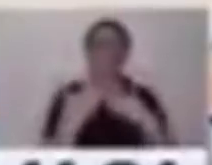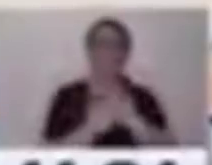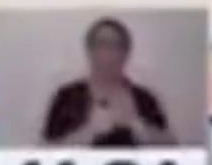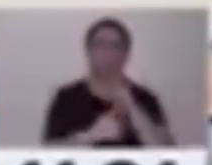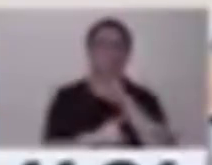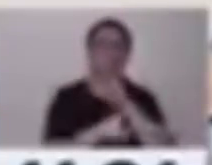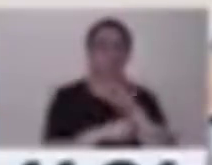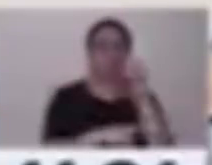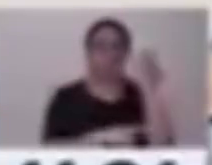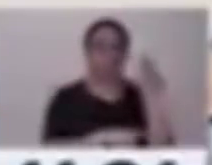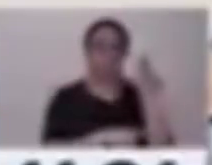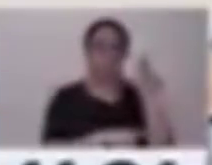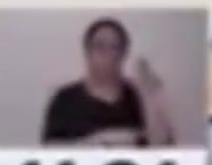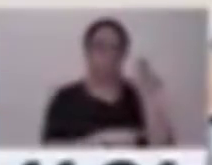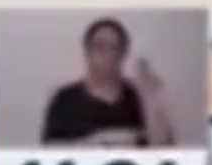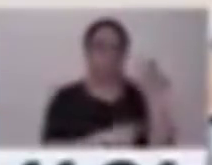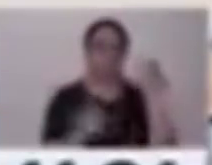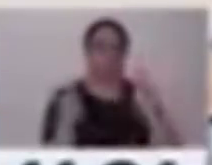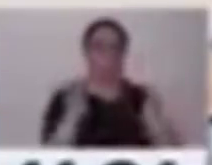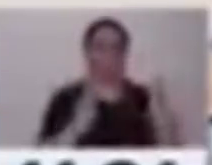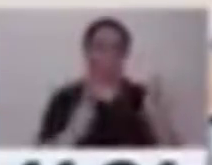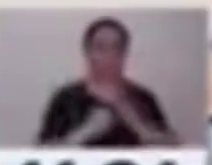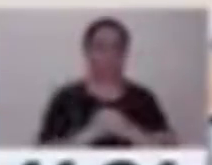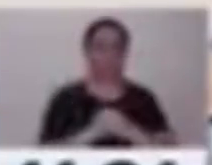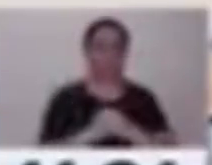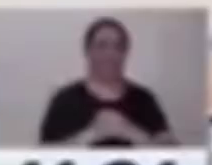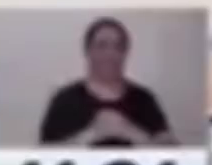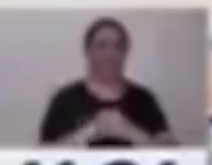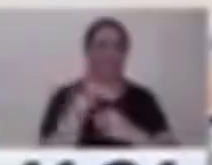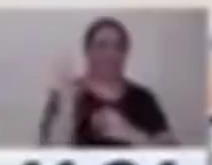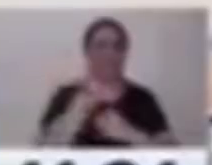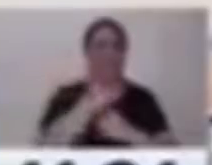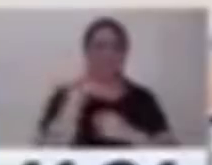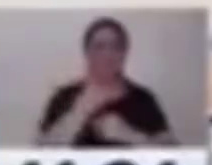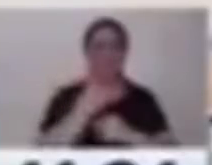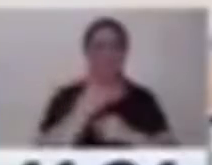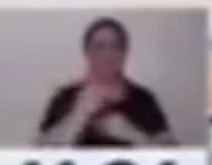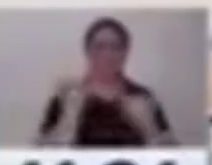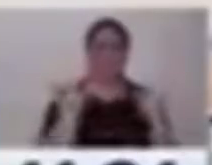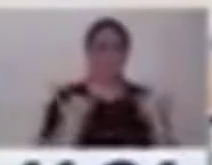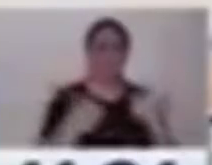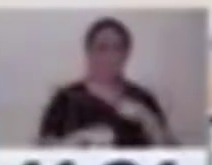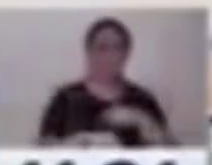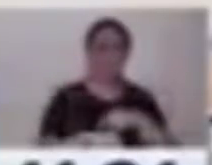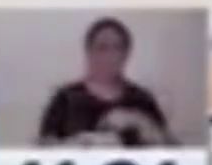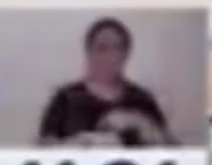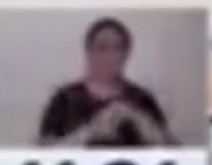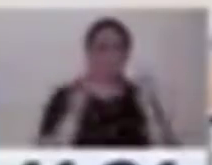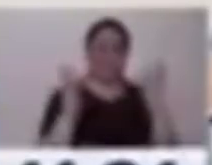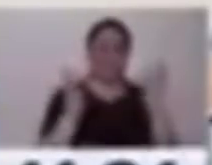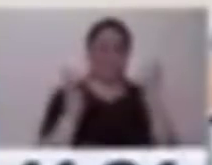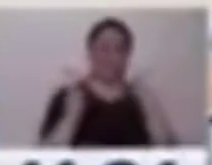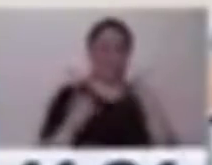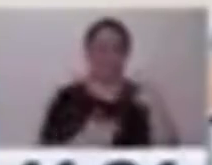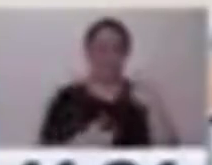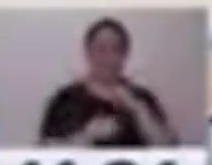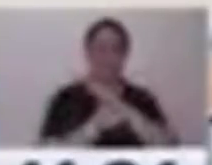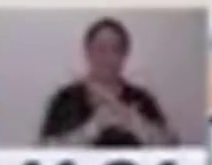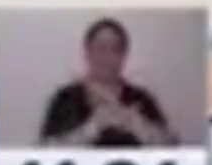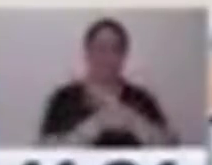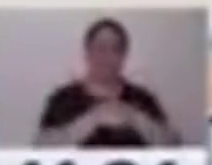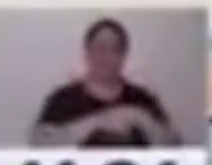mga tungkulin sa taong bayan. Patuloy pong magsusumikap ang DSWD upang maipahatid ang